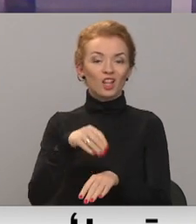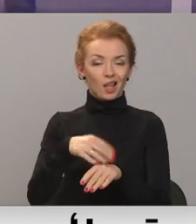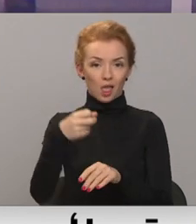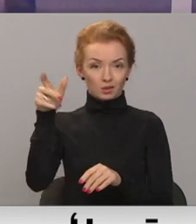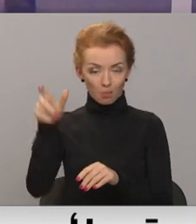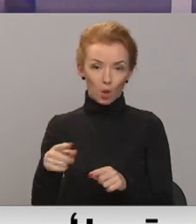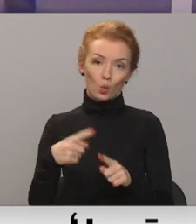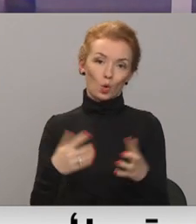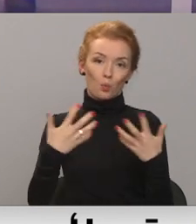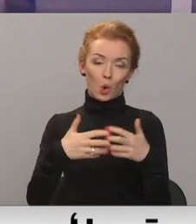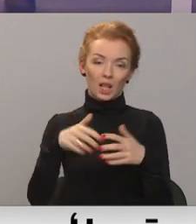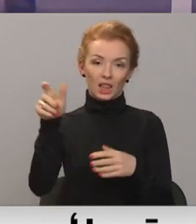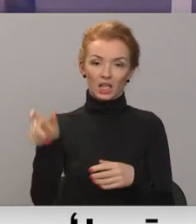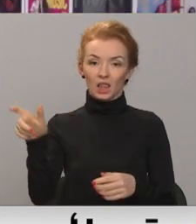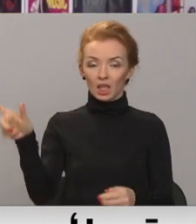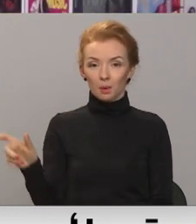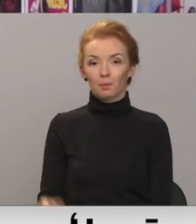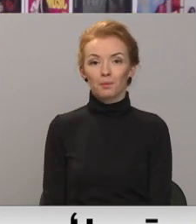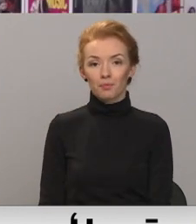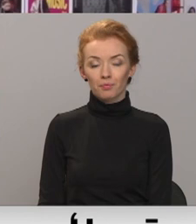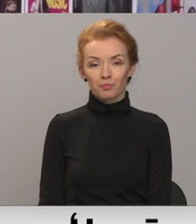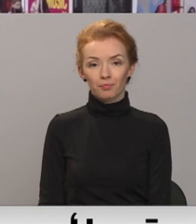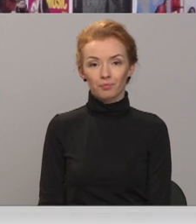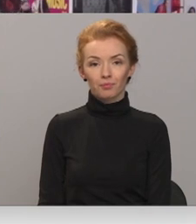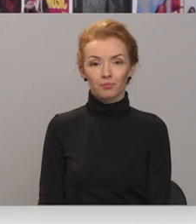politiķi. Vairāk ziņo Odita Krenberga.